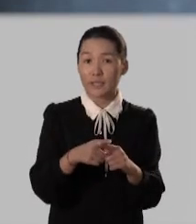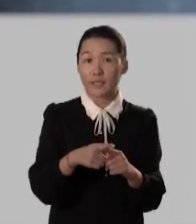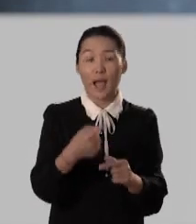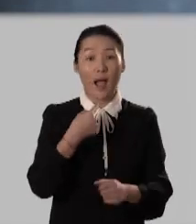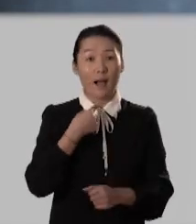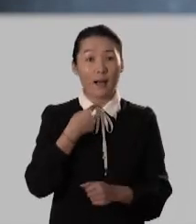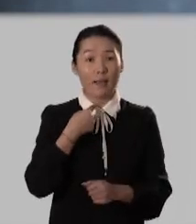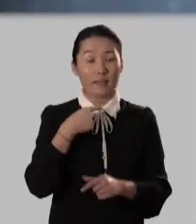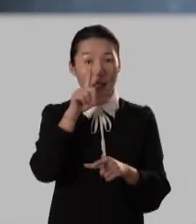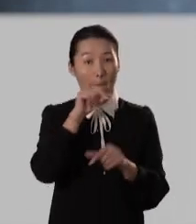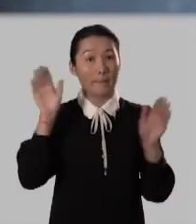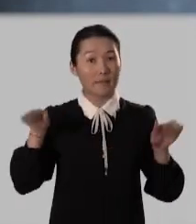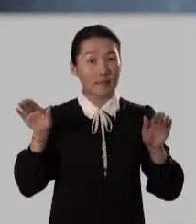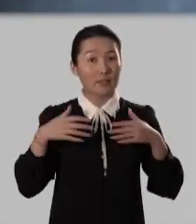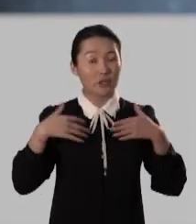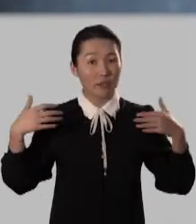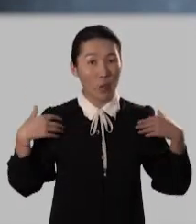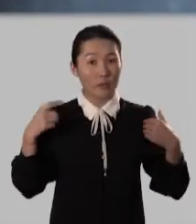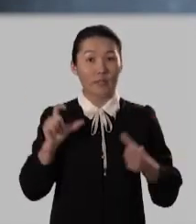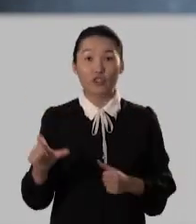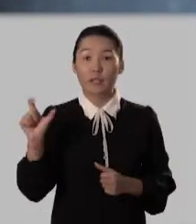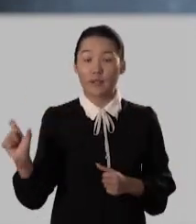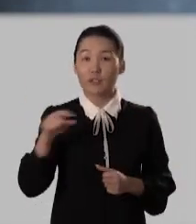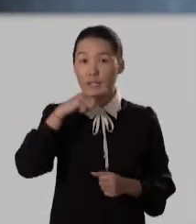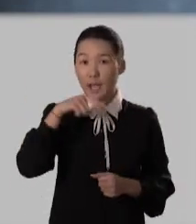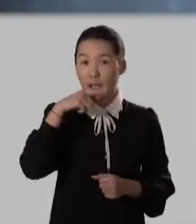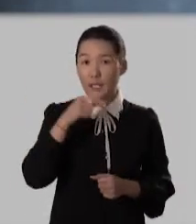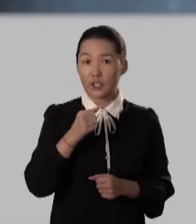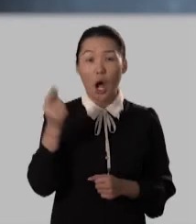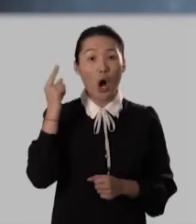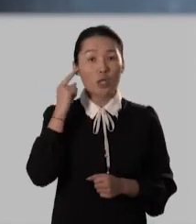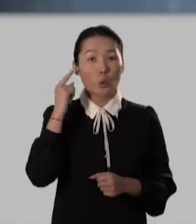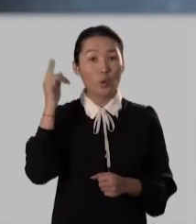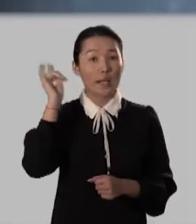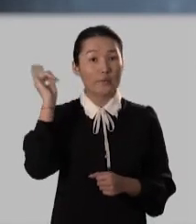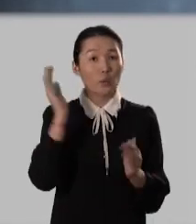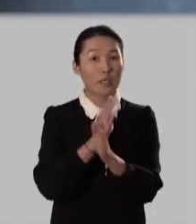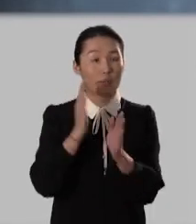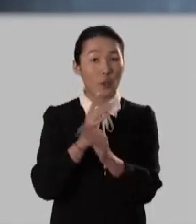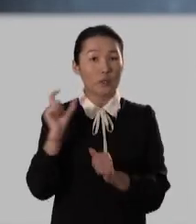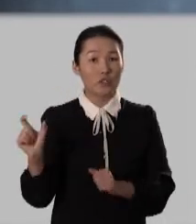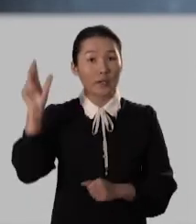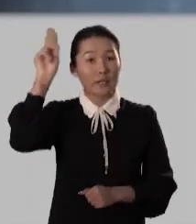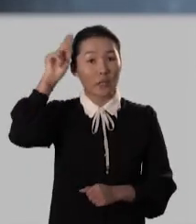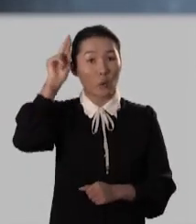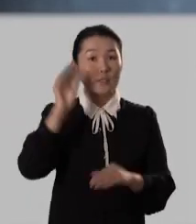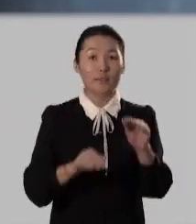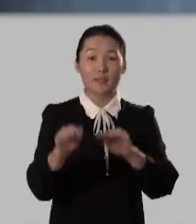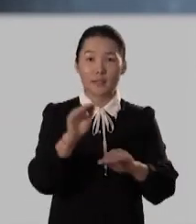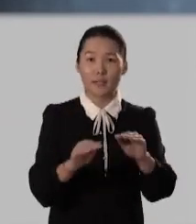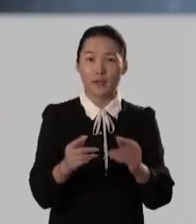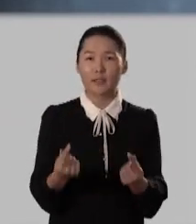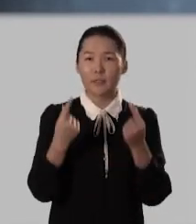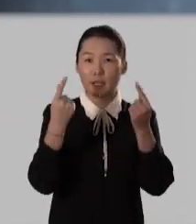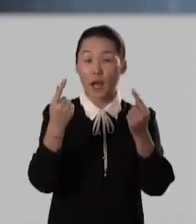и животных человеческая речь слушая звуки природы человек научился создавать прекрасную